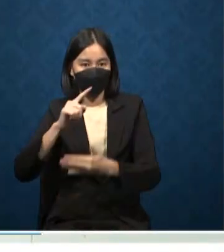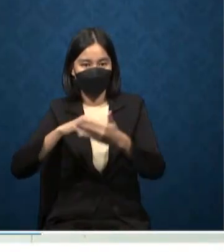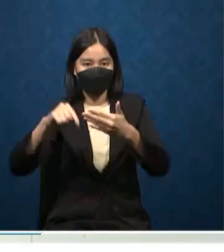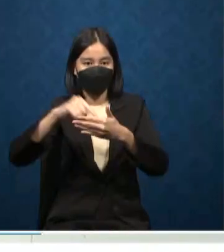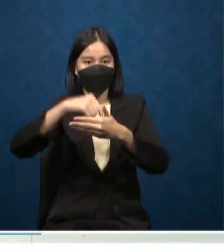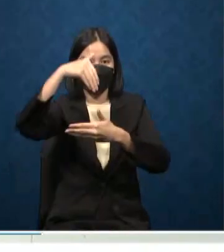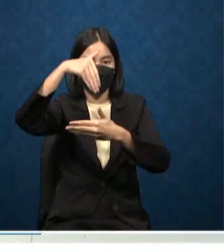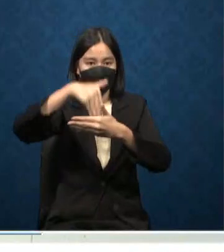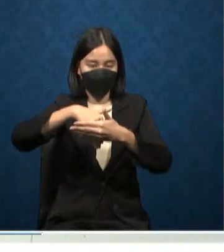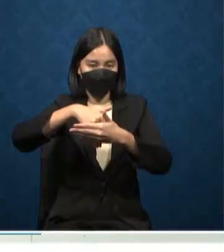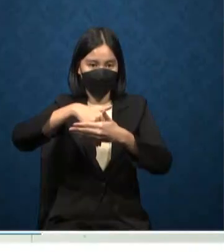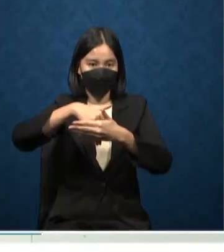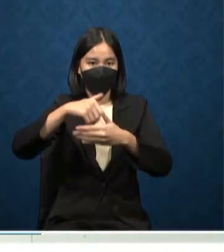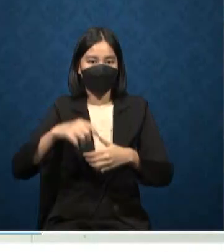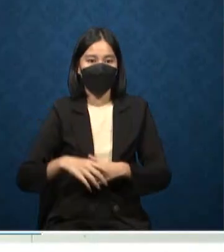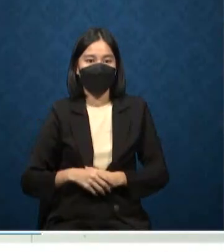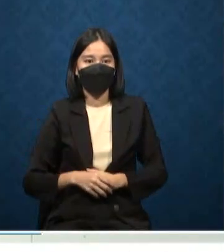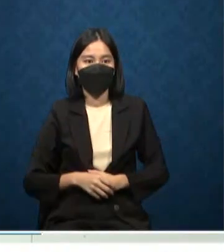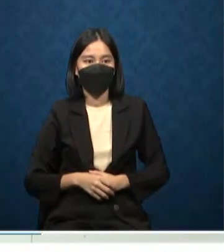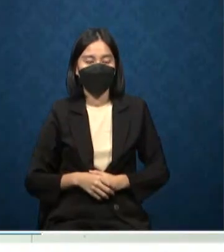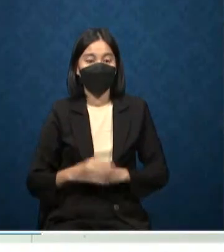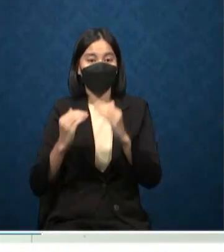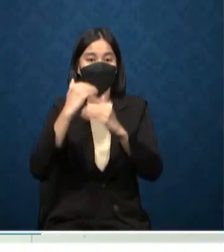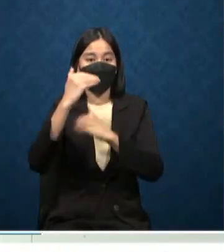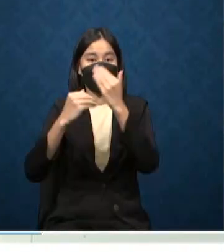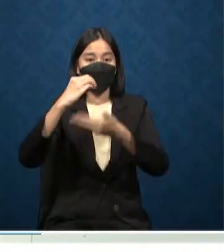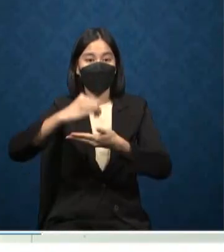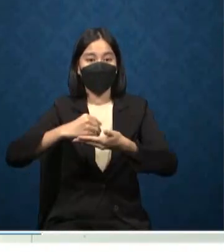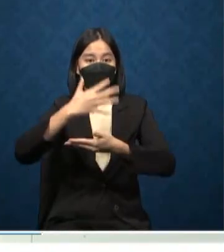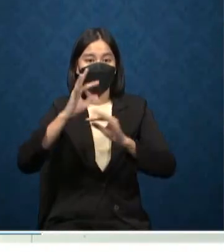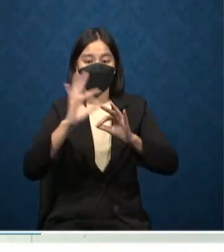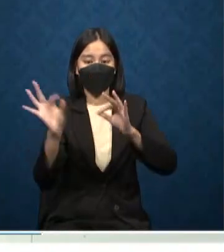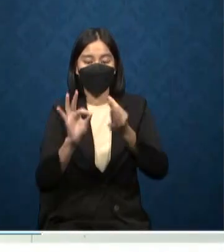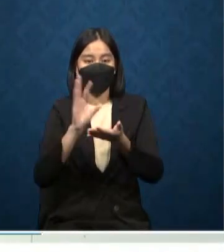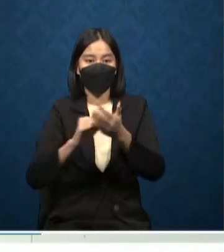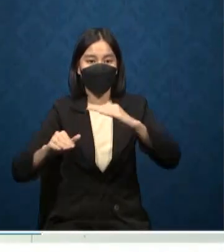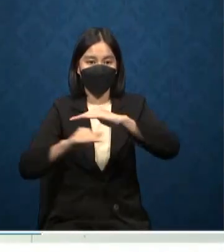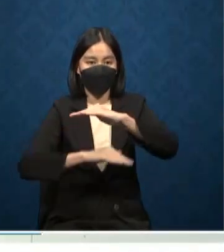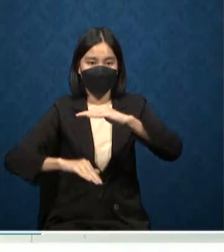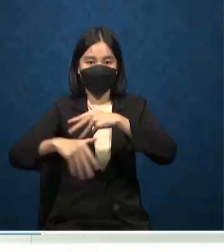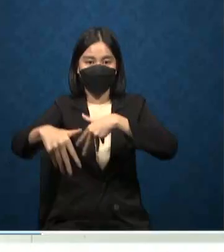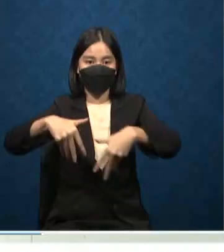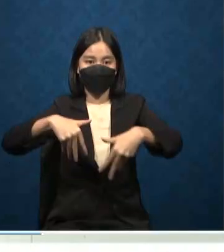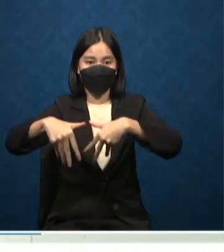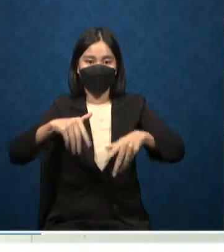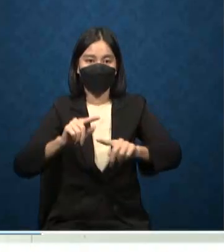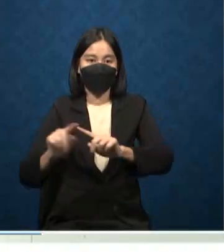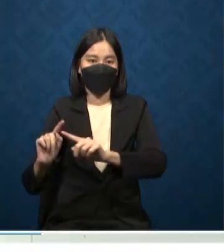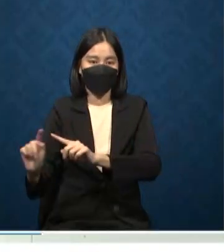ตั้งแบบ Smartโดยพัฒนาโปรแกรมฐานข้อมูลการเลือกตั้งท้องถิ่นเป็นต้น